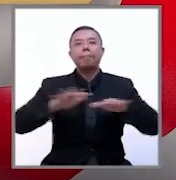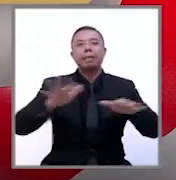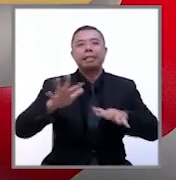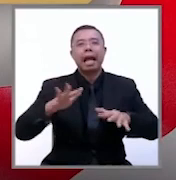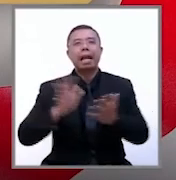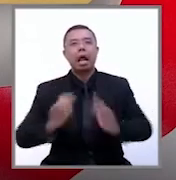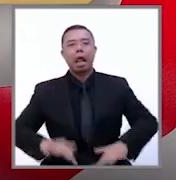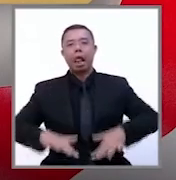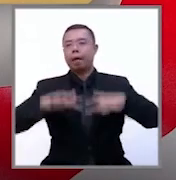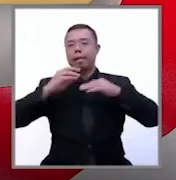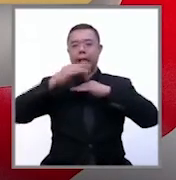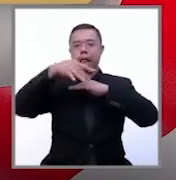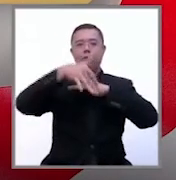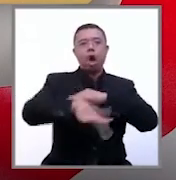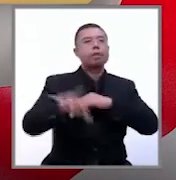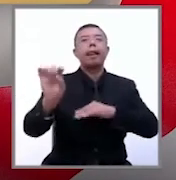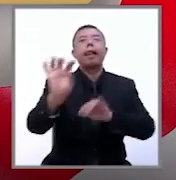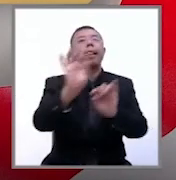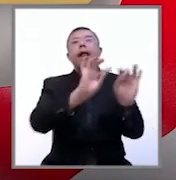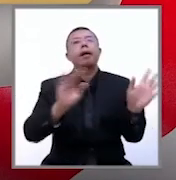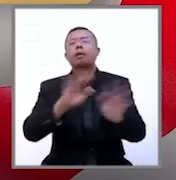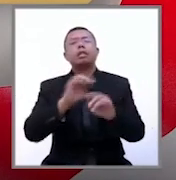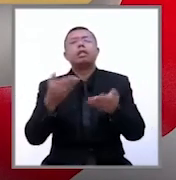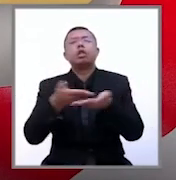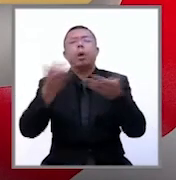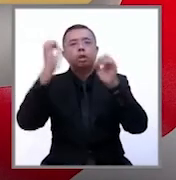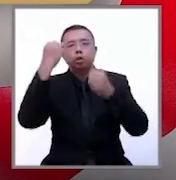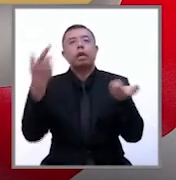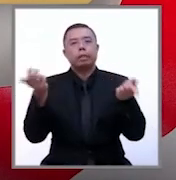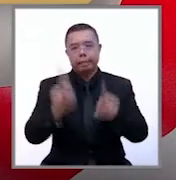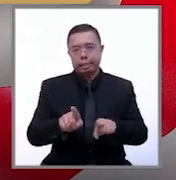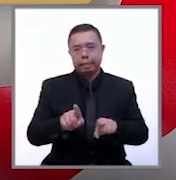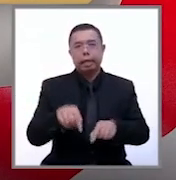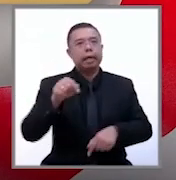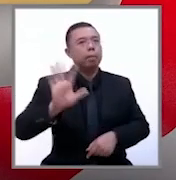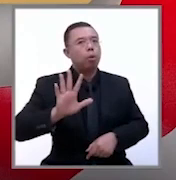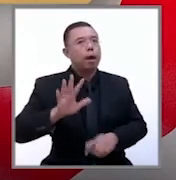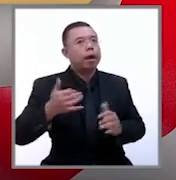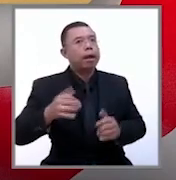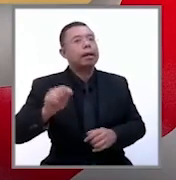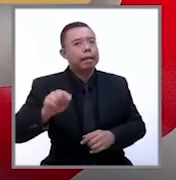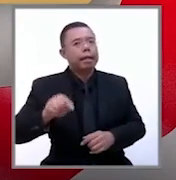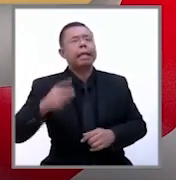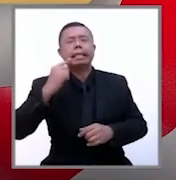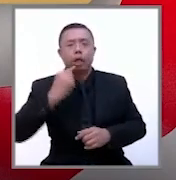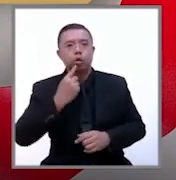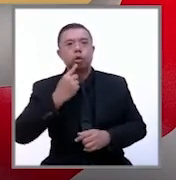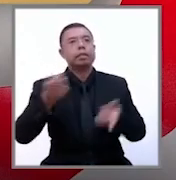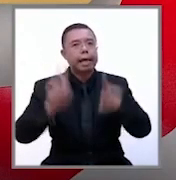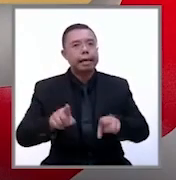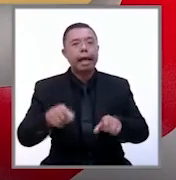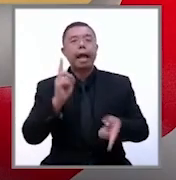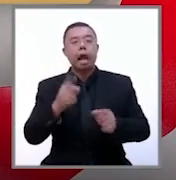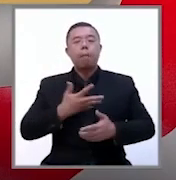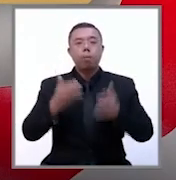banjir longsor dan berbagai keadaan sulit lainnya terjadi ini bukan main-main ini serius kalau